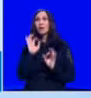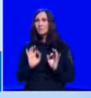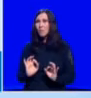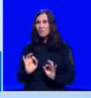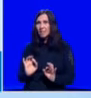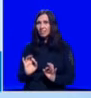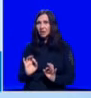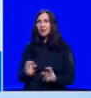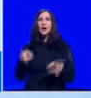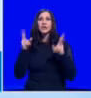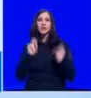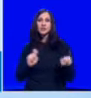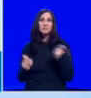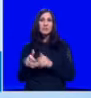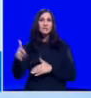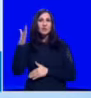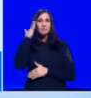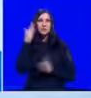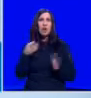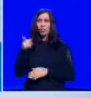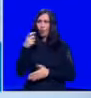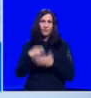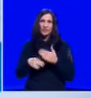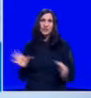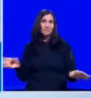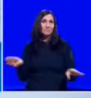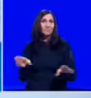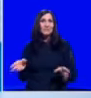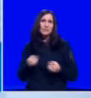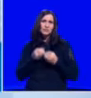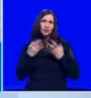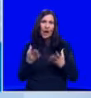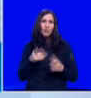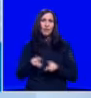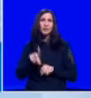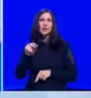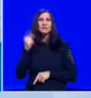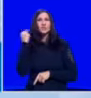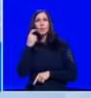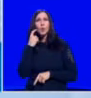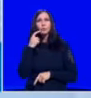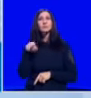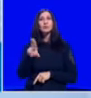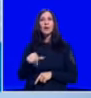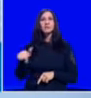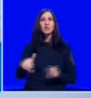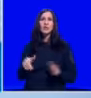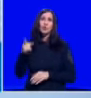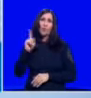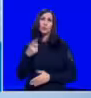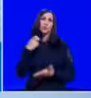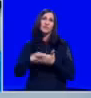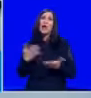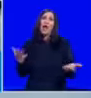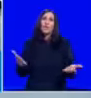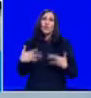момента, реши да смени външния министър. Той твърди, че това е съвпадение. Както го каза и Бойко Борисов вчера, днес го каза и Главчев. Той може да твърди каквото си иска, обаче никой